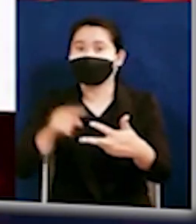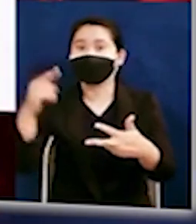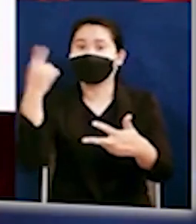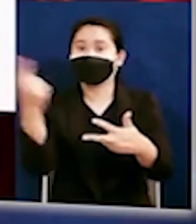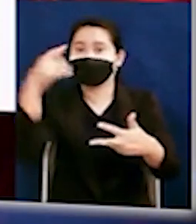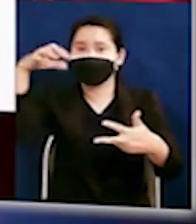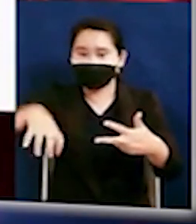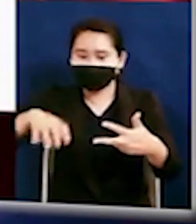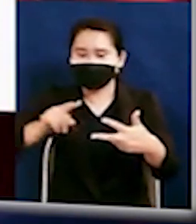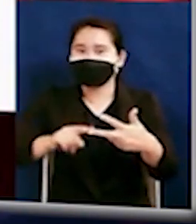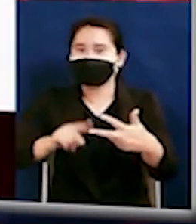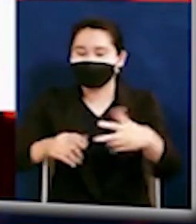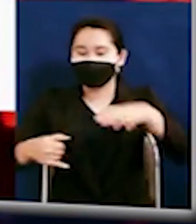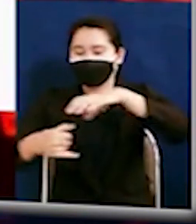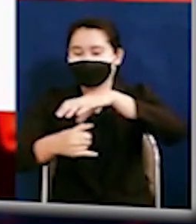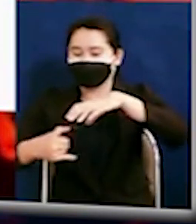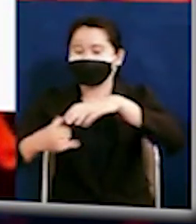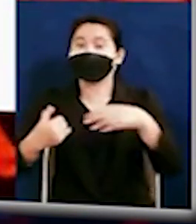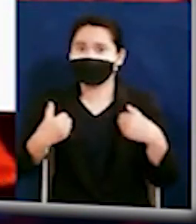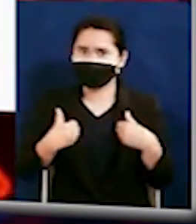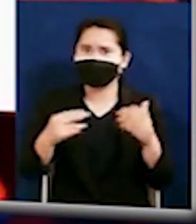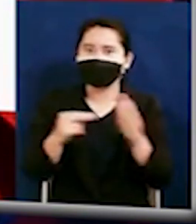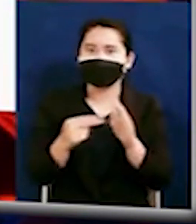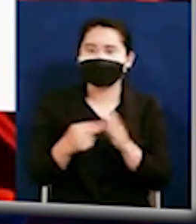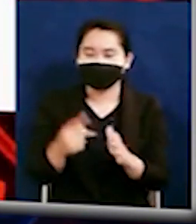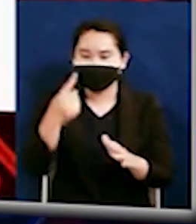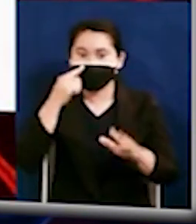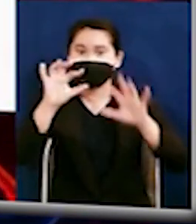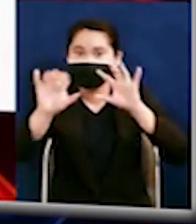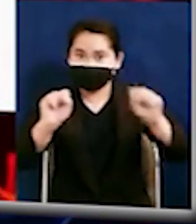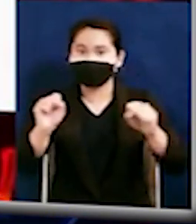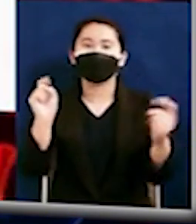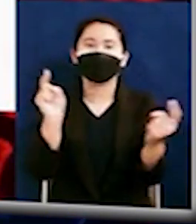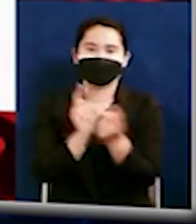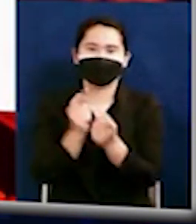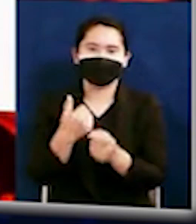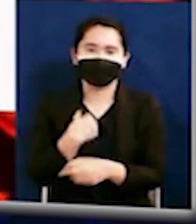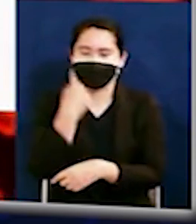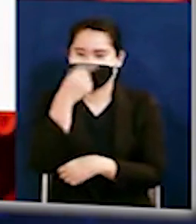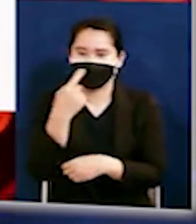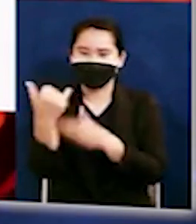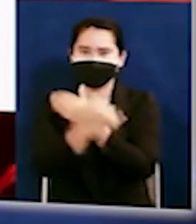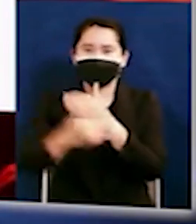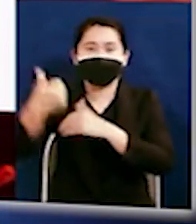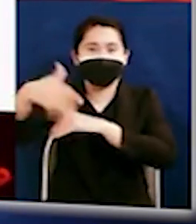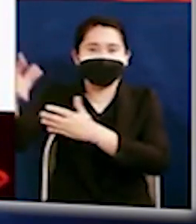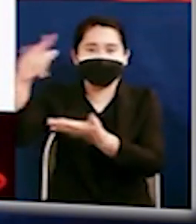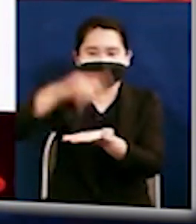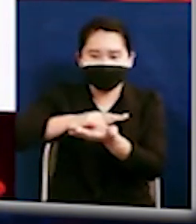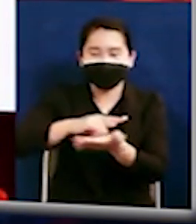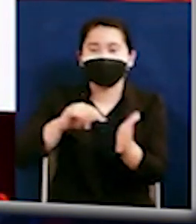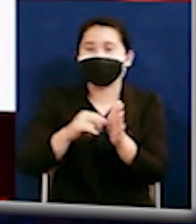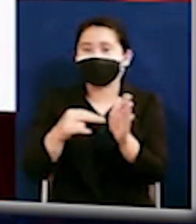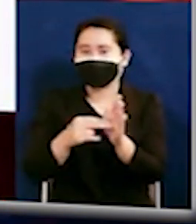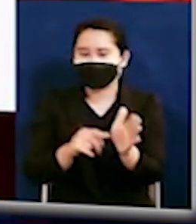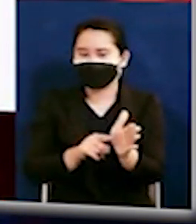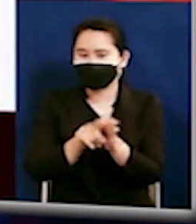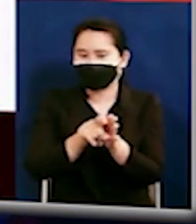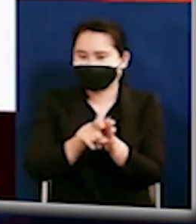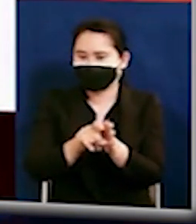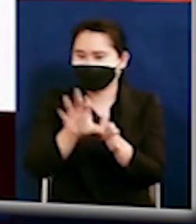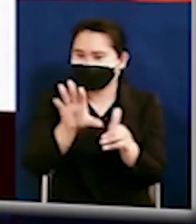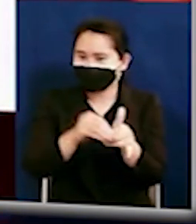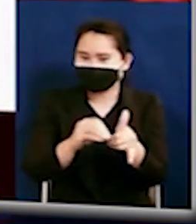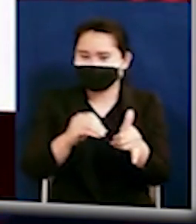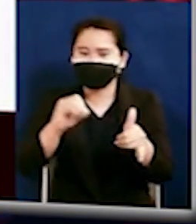นกระจายอยู่ใน14จังหวัดส่วนใหญ่และเกือบทั้งหมดเนี่ยก็